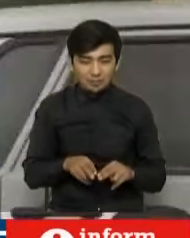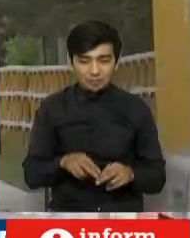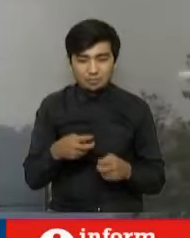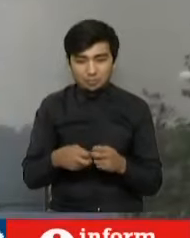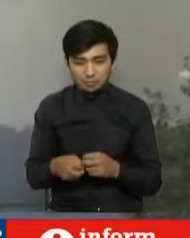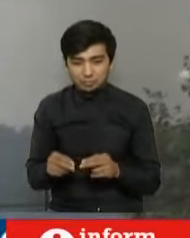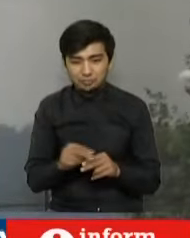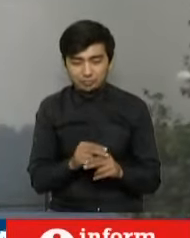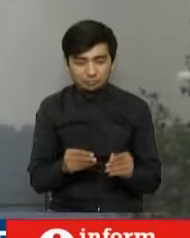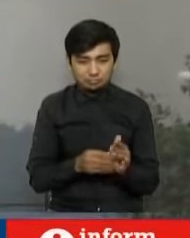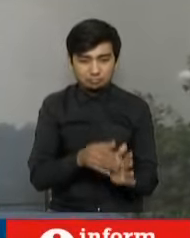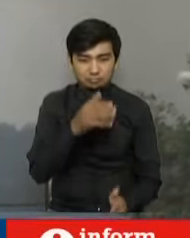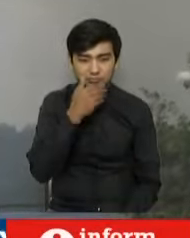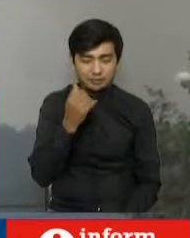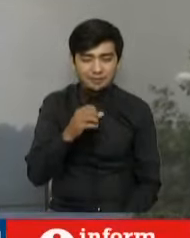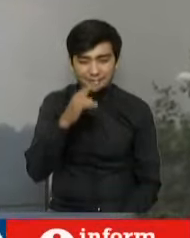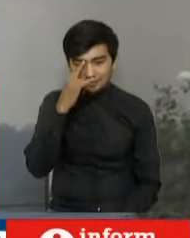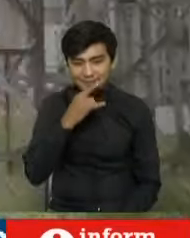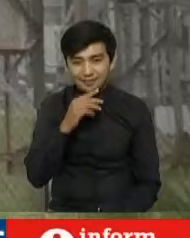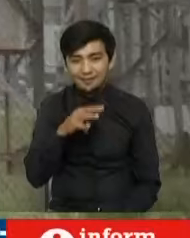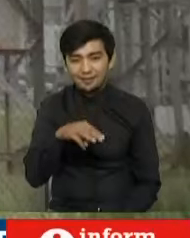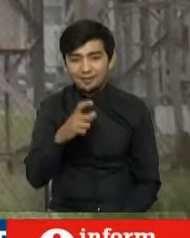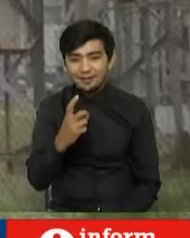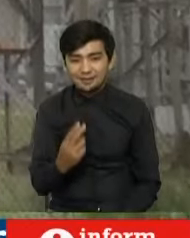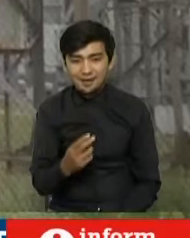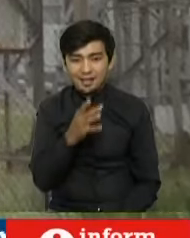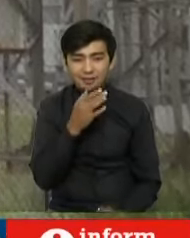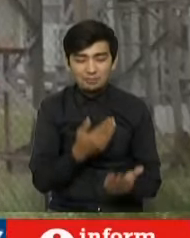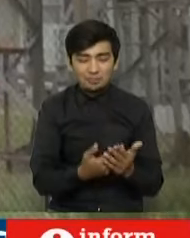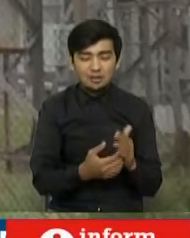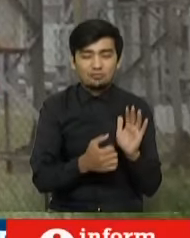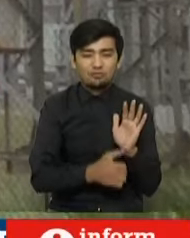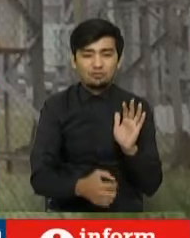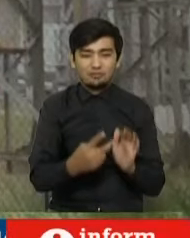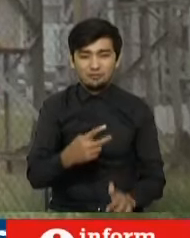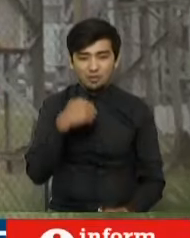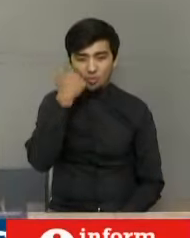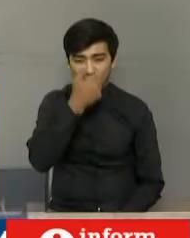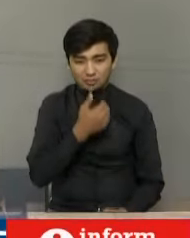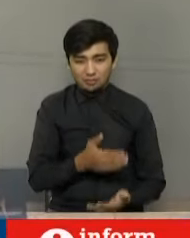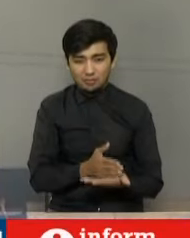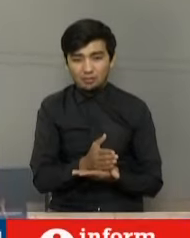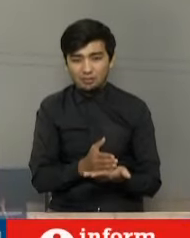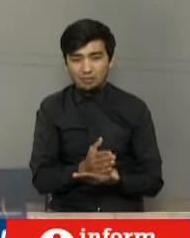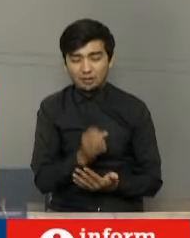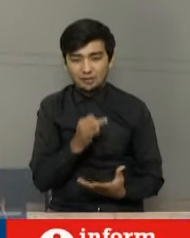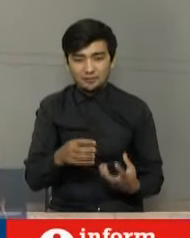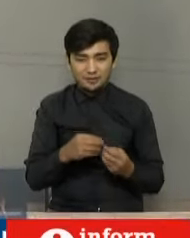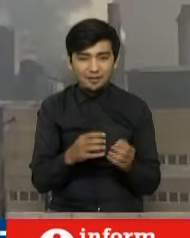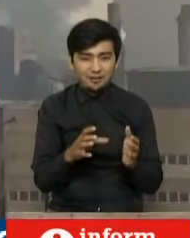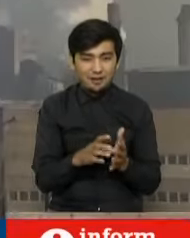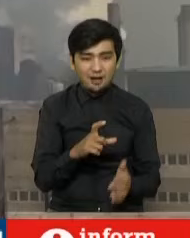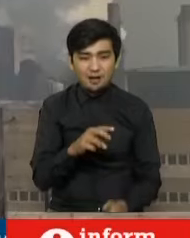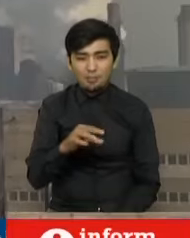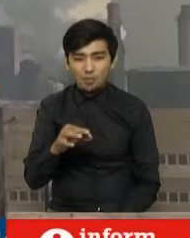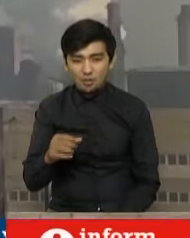средний возраст казахстанских ТЭЦ – 62 года. Поэтому, говорят специалисты, эпоха дешевых энергоносителей закончилась, а